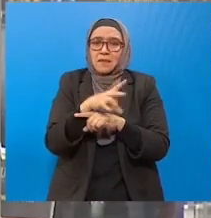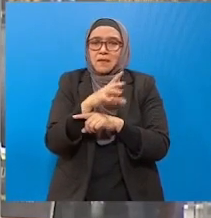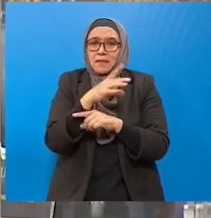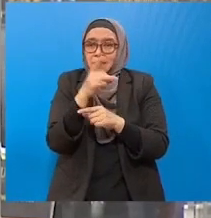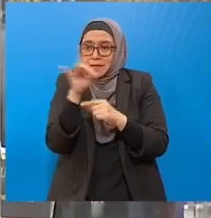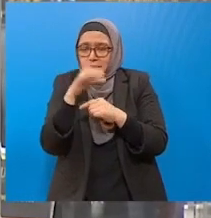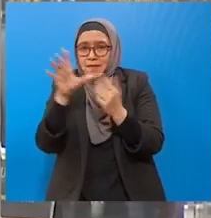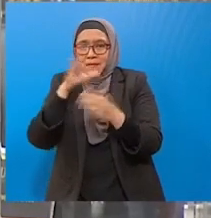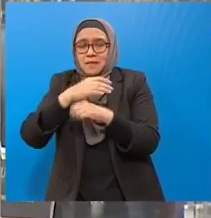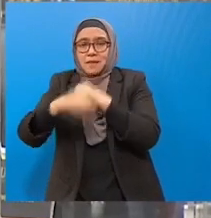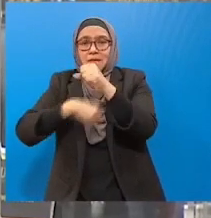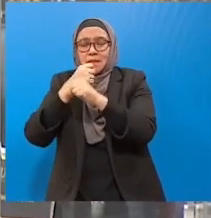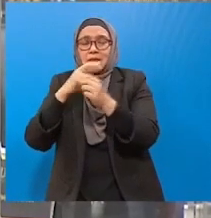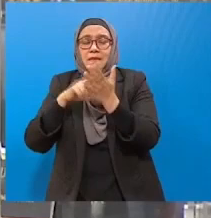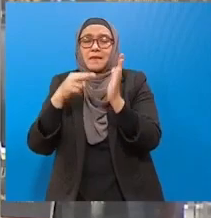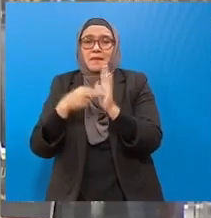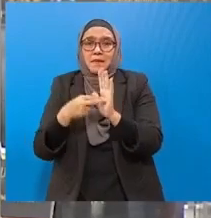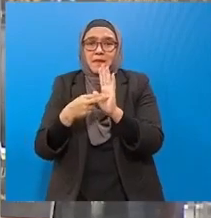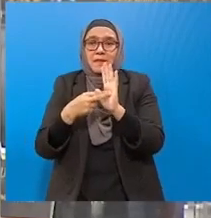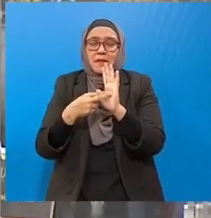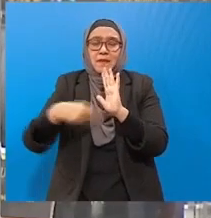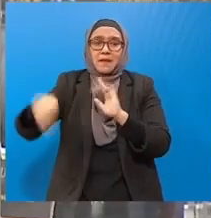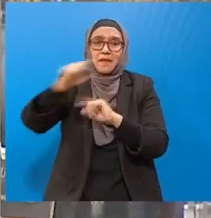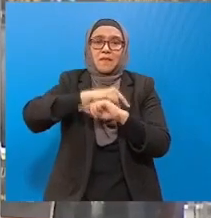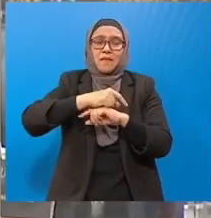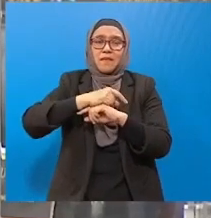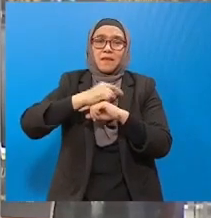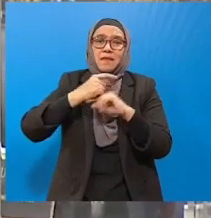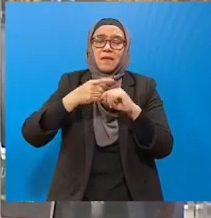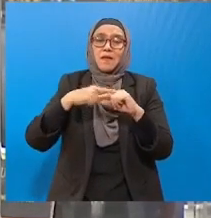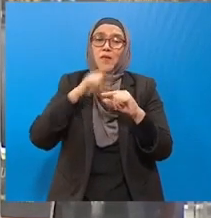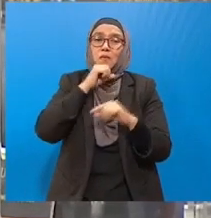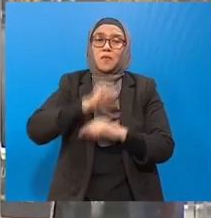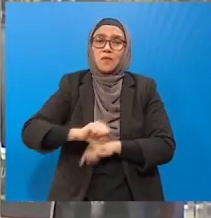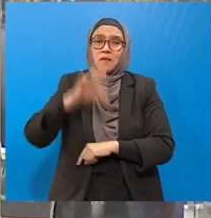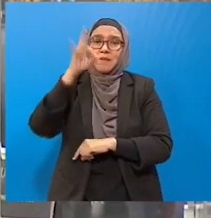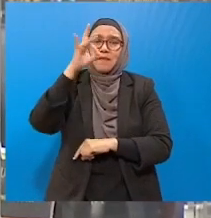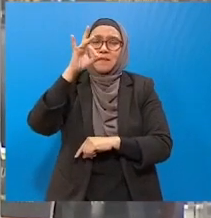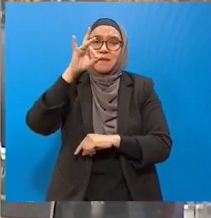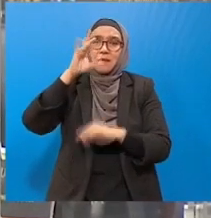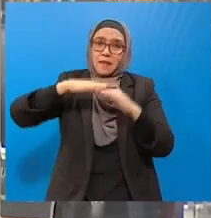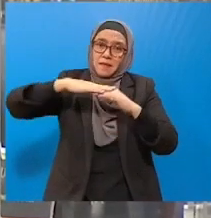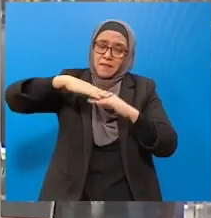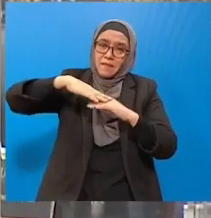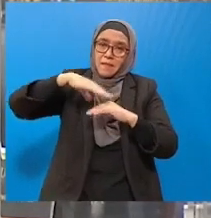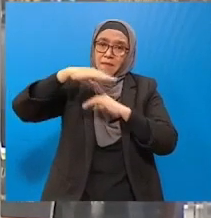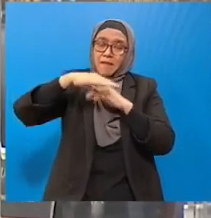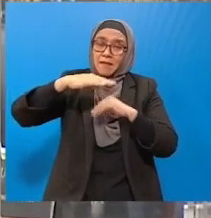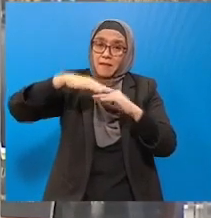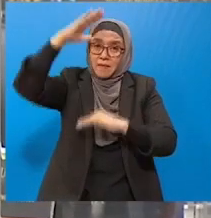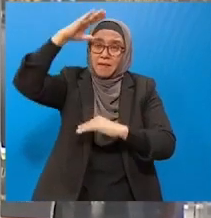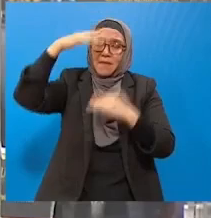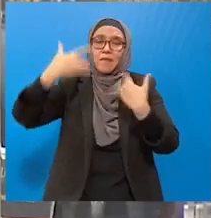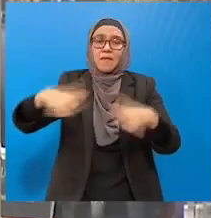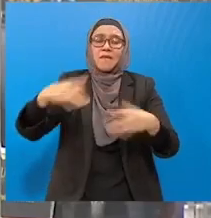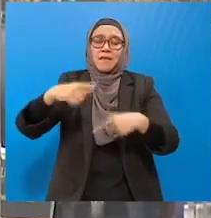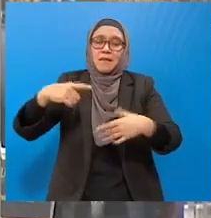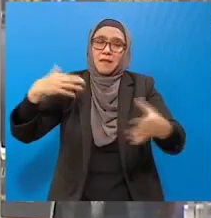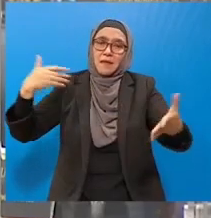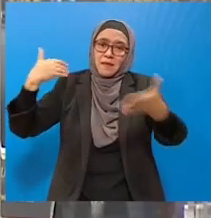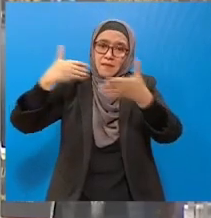ini memberi makna mereka yang berumur 14 tahun keatas telah hampir mencapai tahap reaksi nasi yang